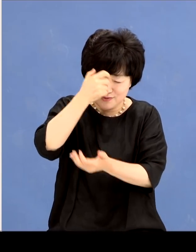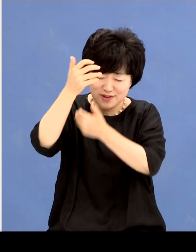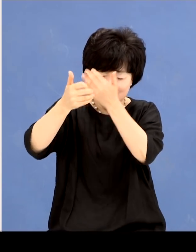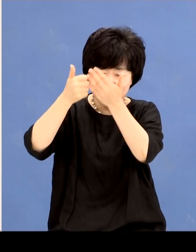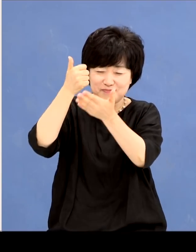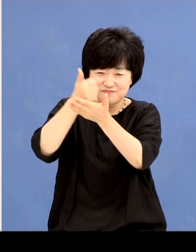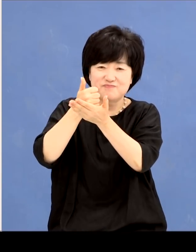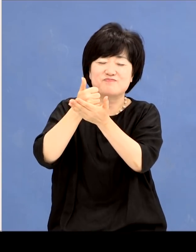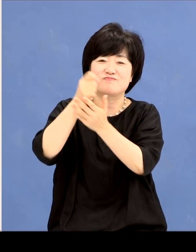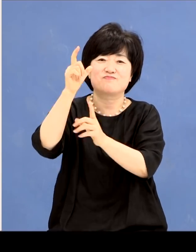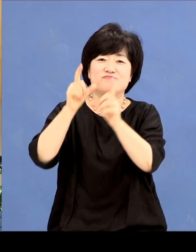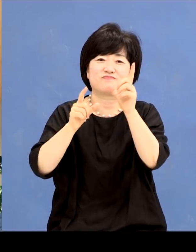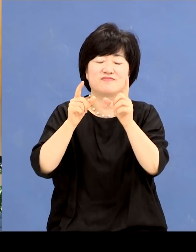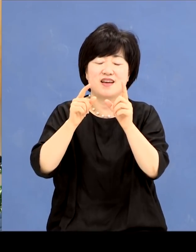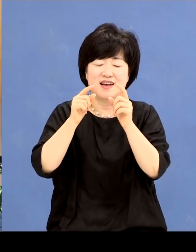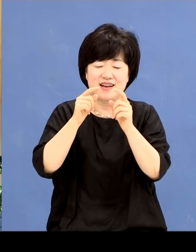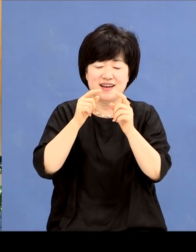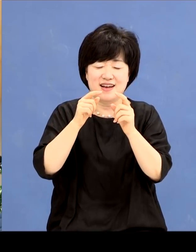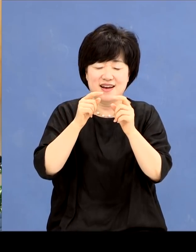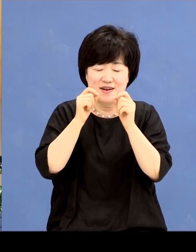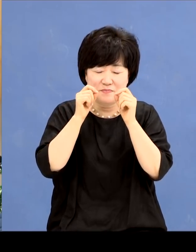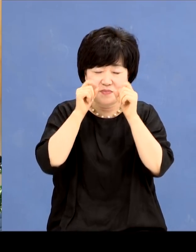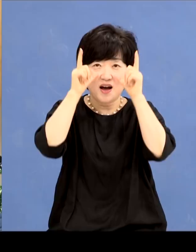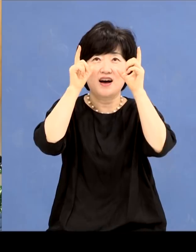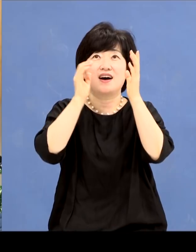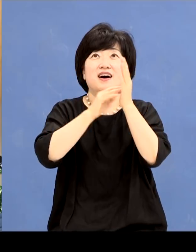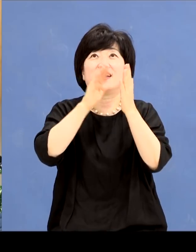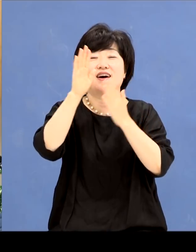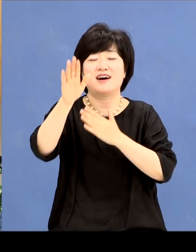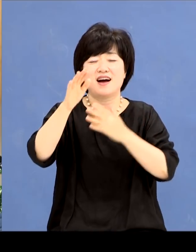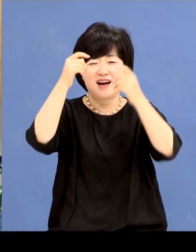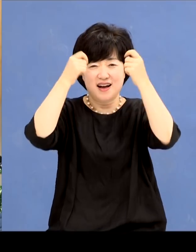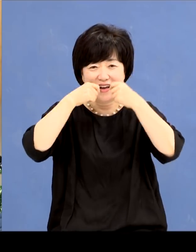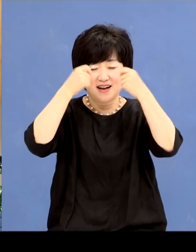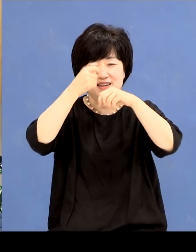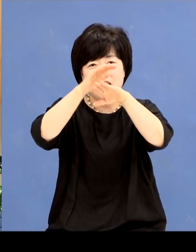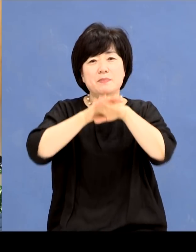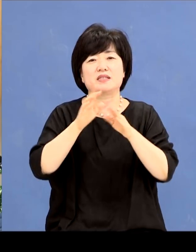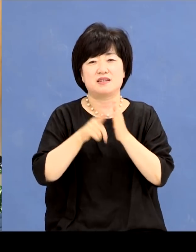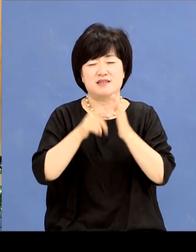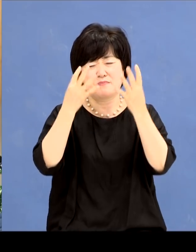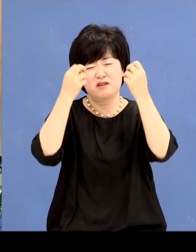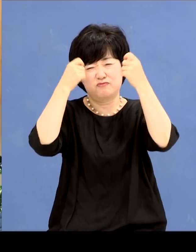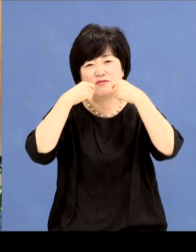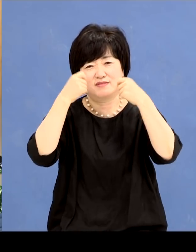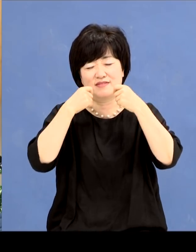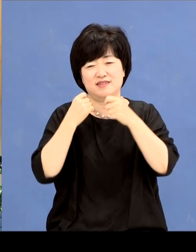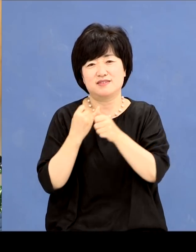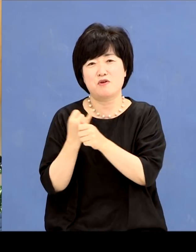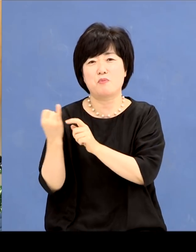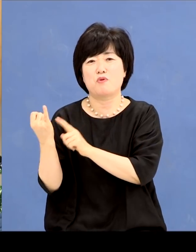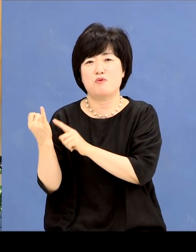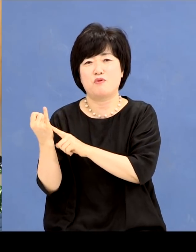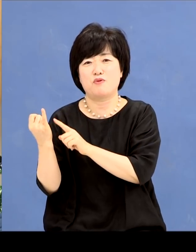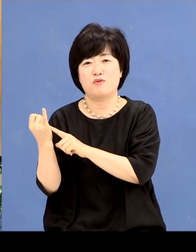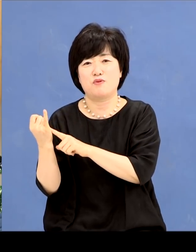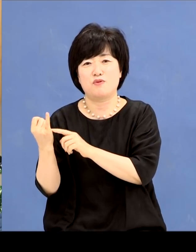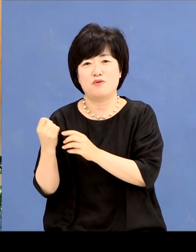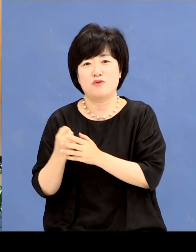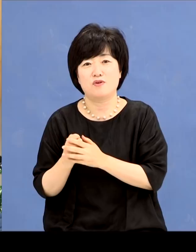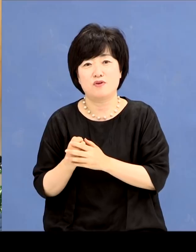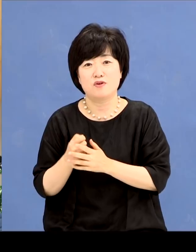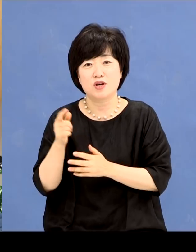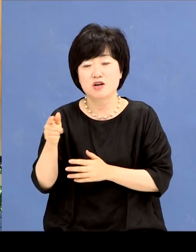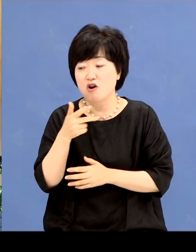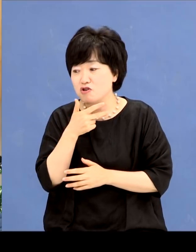딱 눈에 떠오르더라고요. 그래서 딱 깼는데 너무 많이 울었어요. 예배 시간에. 그러면서 아내에게 여보, 이거 혹시